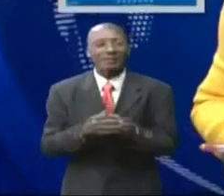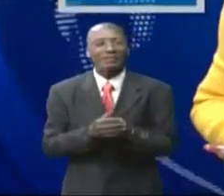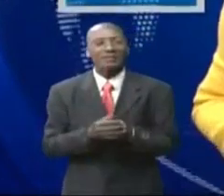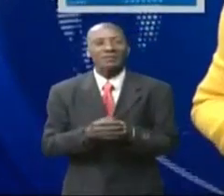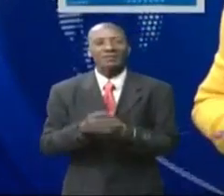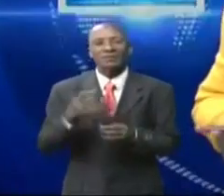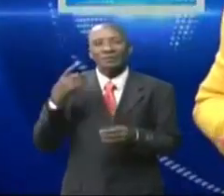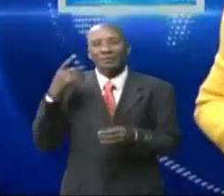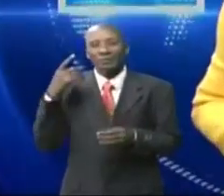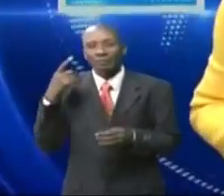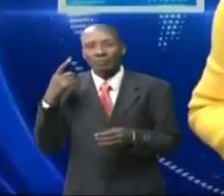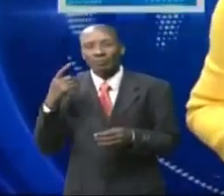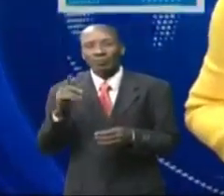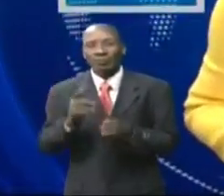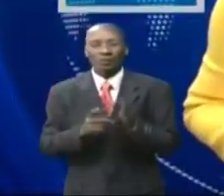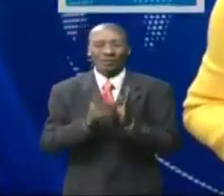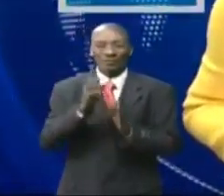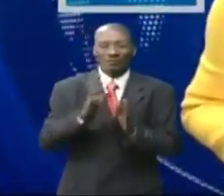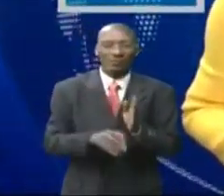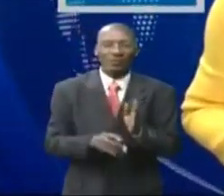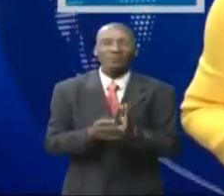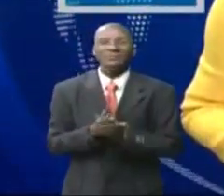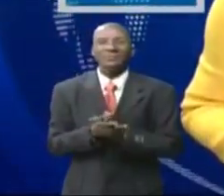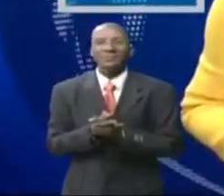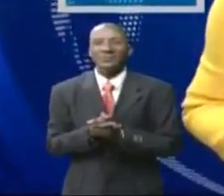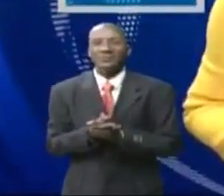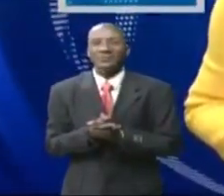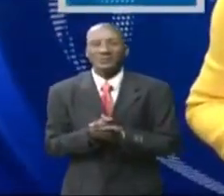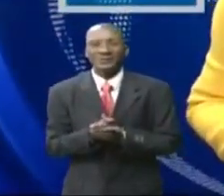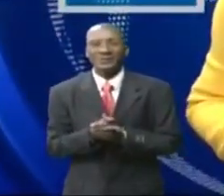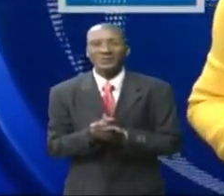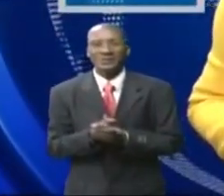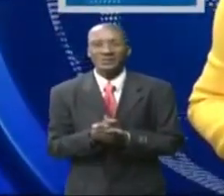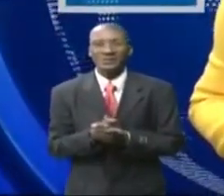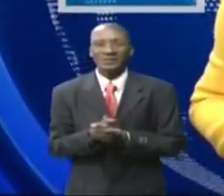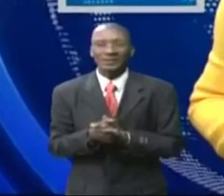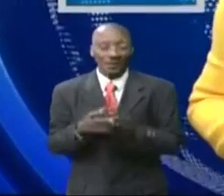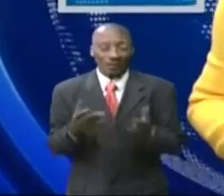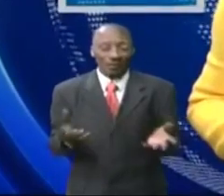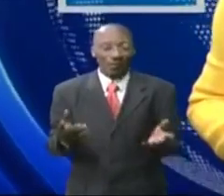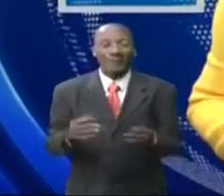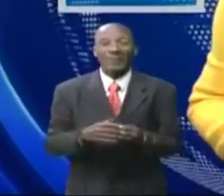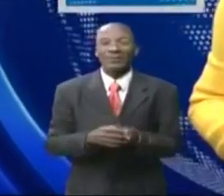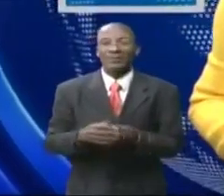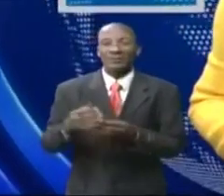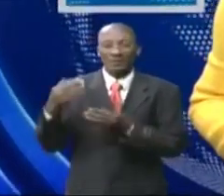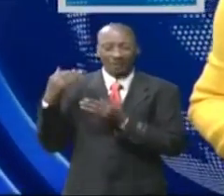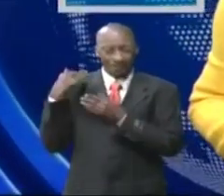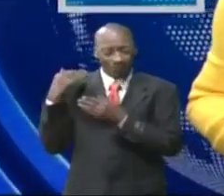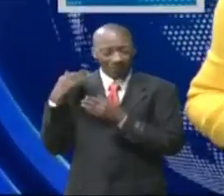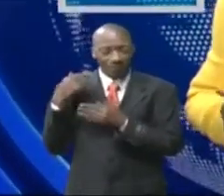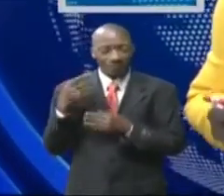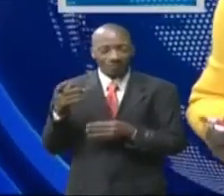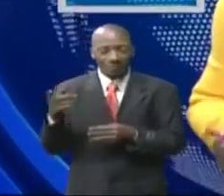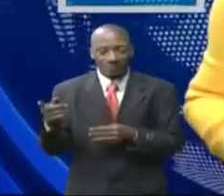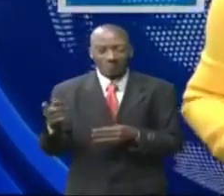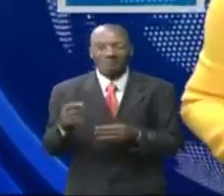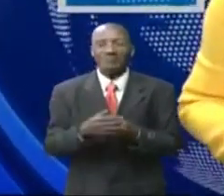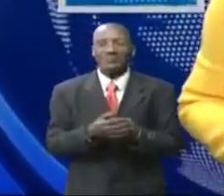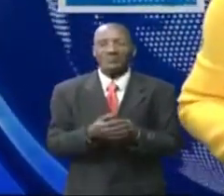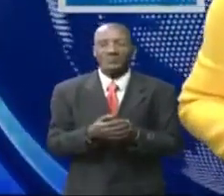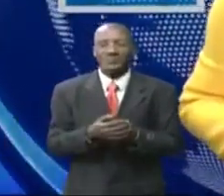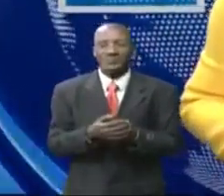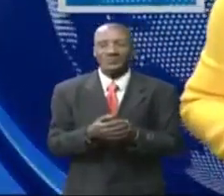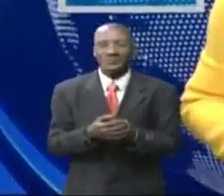vont se tenir au mois de décembre. Bien avant, Denis Kadima a reçu une délégation du comité directeur de la